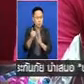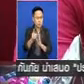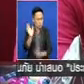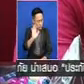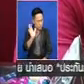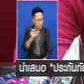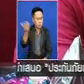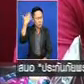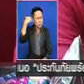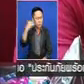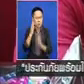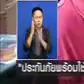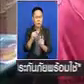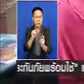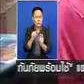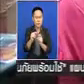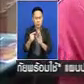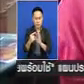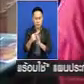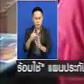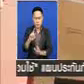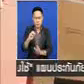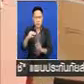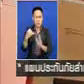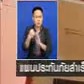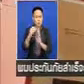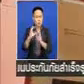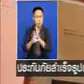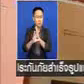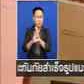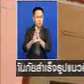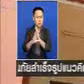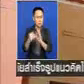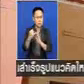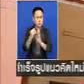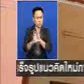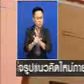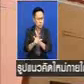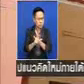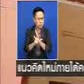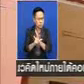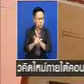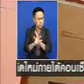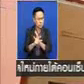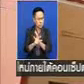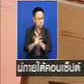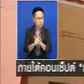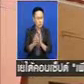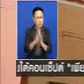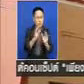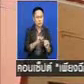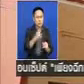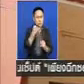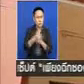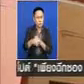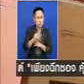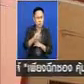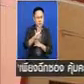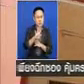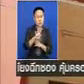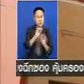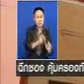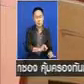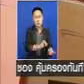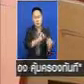ในพื้นเพนะคะเขาเป็นคนอำเภอเดิมบางนางบวชอยู่ที่จังหวัดชลบุรีค่ะชีวิตของคุณขวัญชัยตั้งแต่เรียนจบป.4ก็เข้ามาเป็นเด็กเ